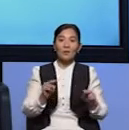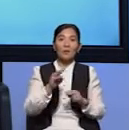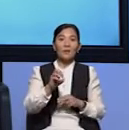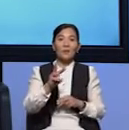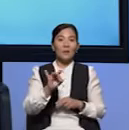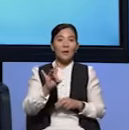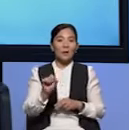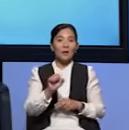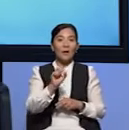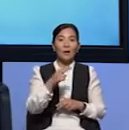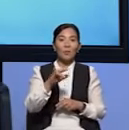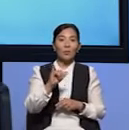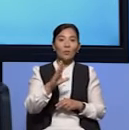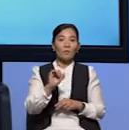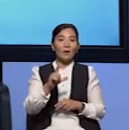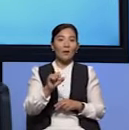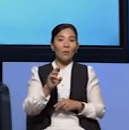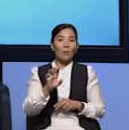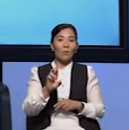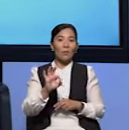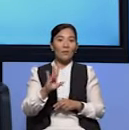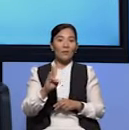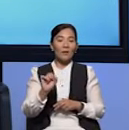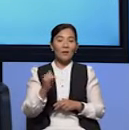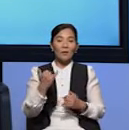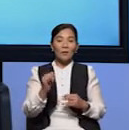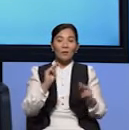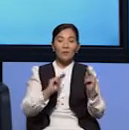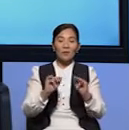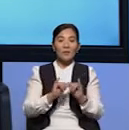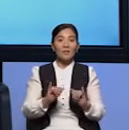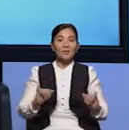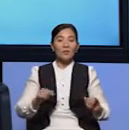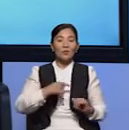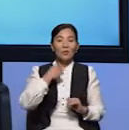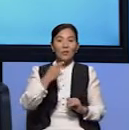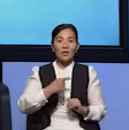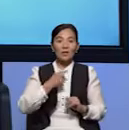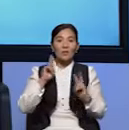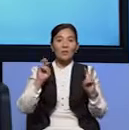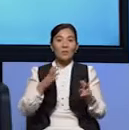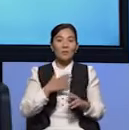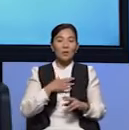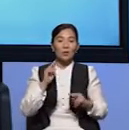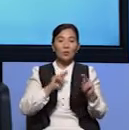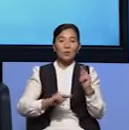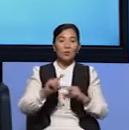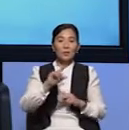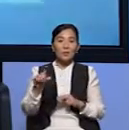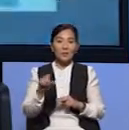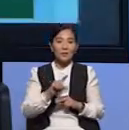Раимбаева Тамара Абдувахабовна. И сегодня у нас урок по развитию речи. Тема нашего урока –